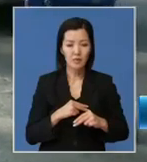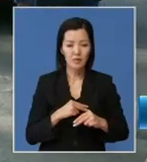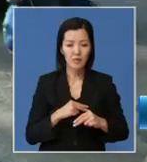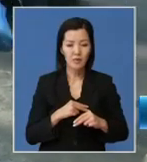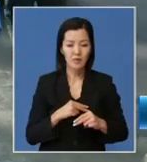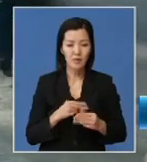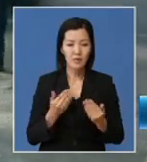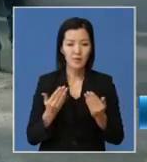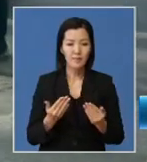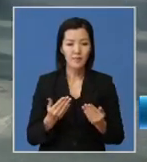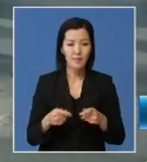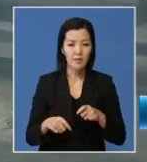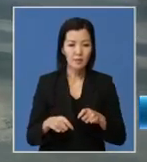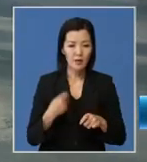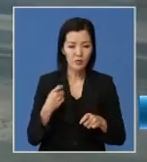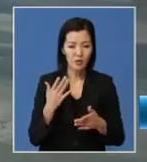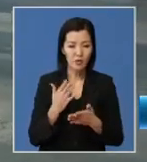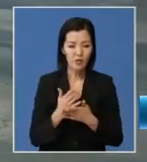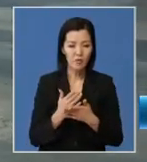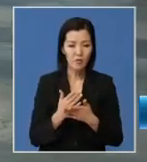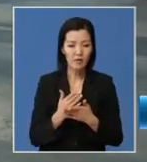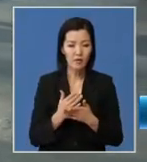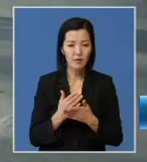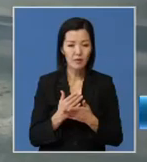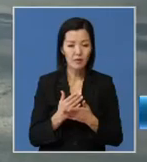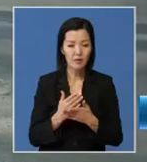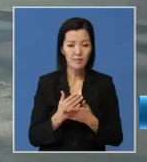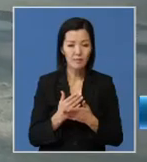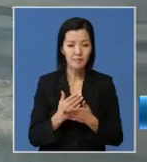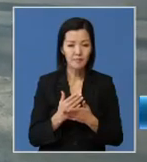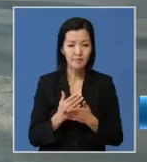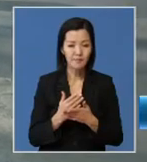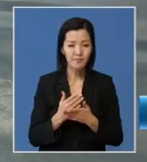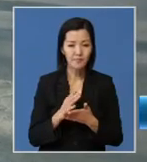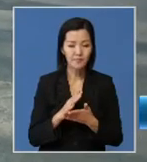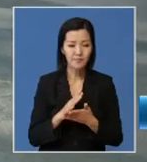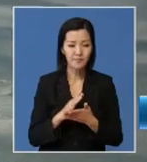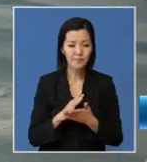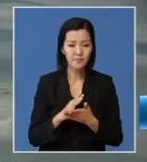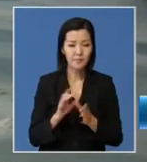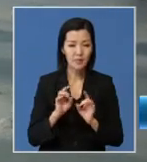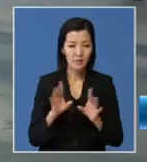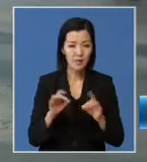Бұл жаңағы нарушение болады. Бірінші очередьте сізге қазір ауша